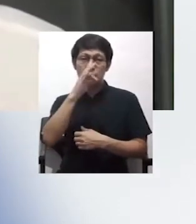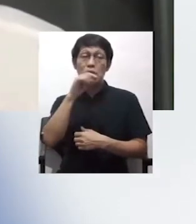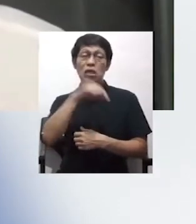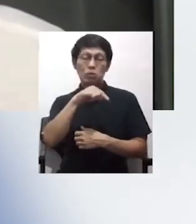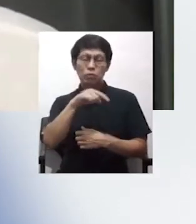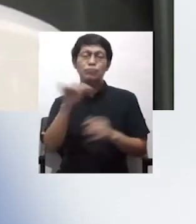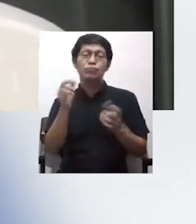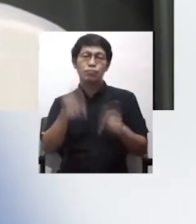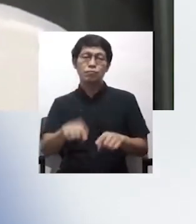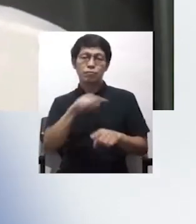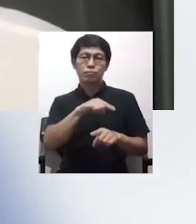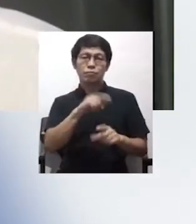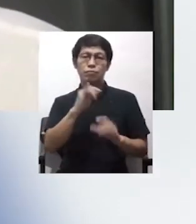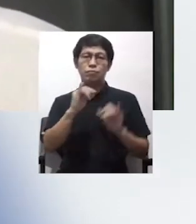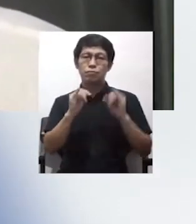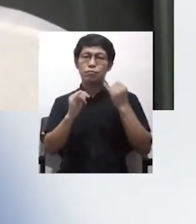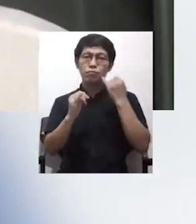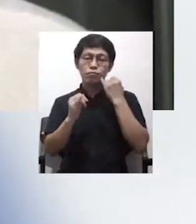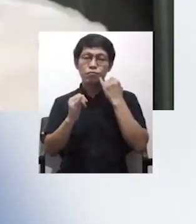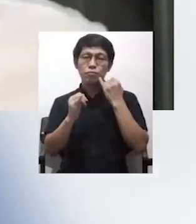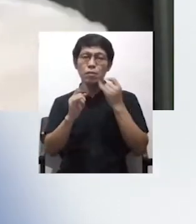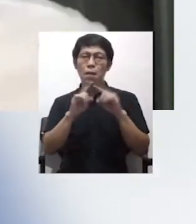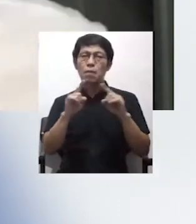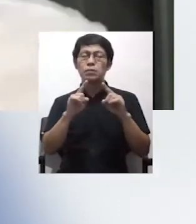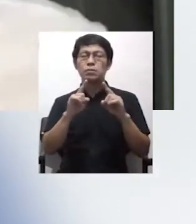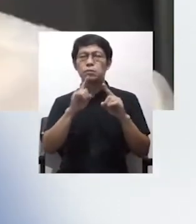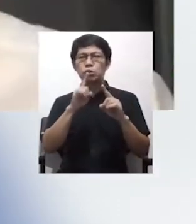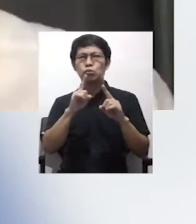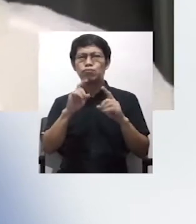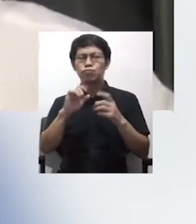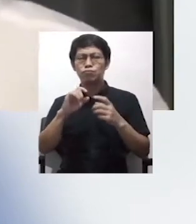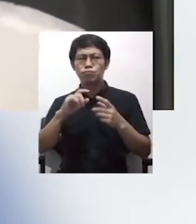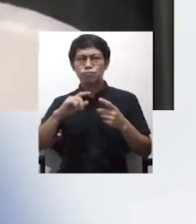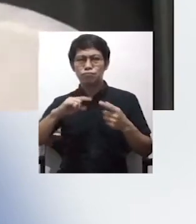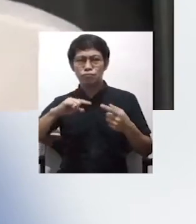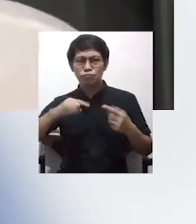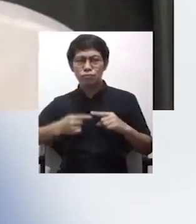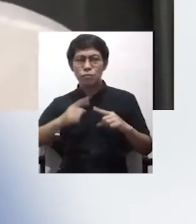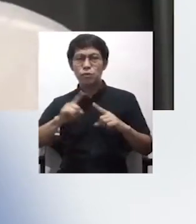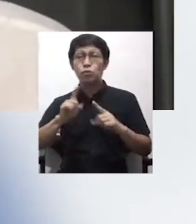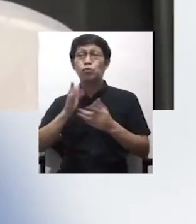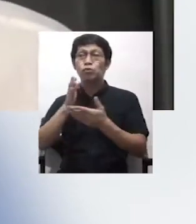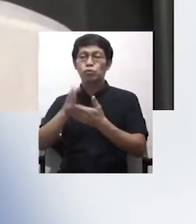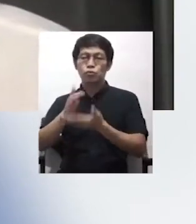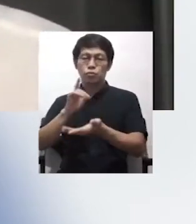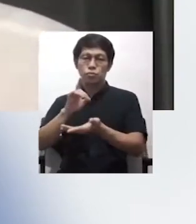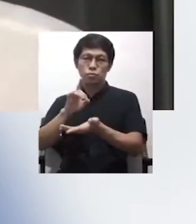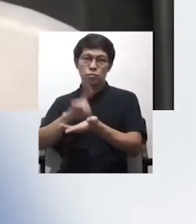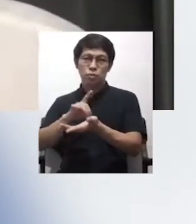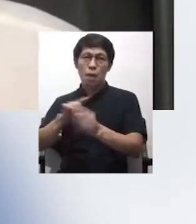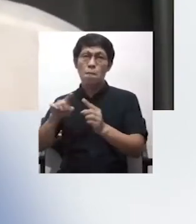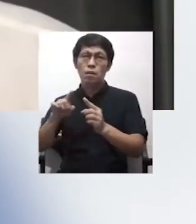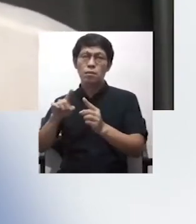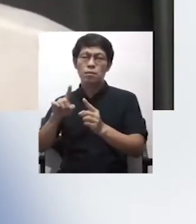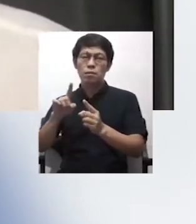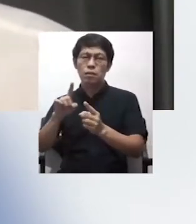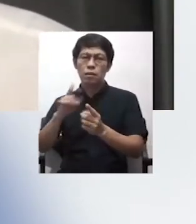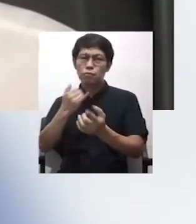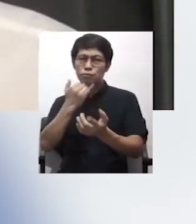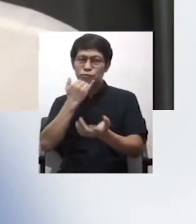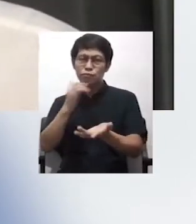naging problema ni Jocelyn. Pero nung hindi niya namatayis, nagpunta siya sa doktor, pain reliever lang ang binigay sa